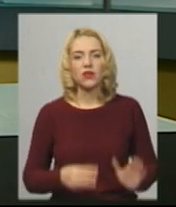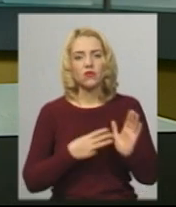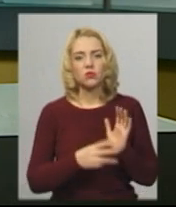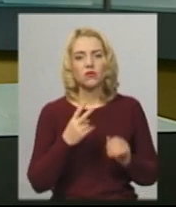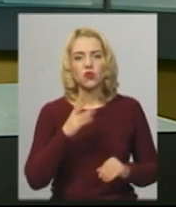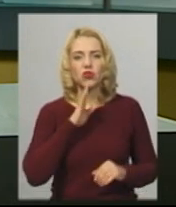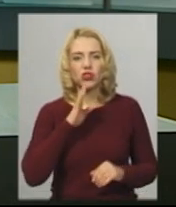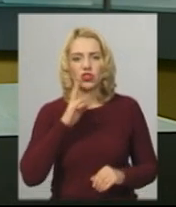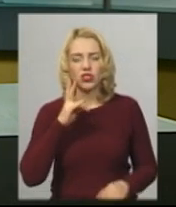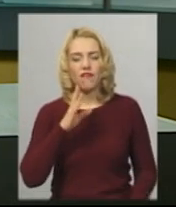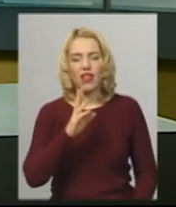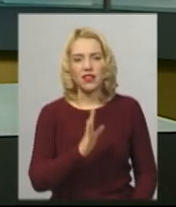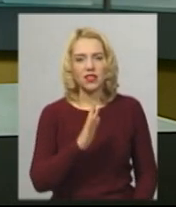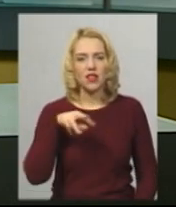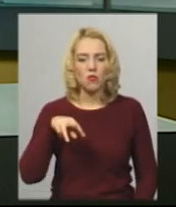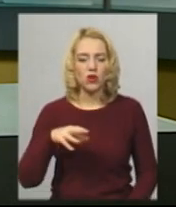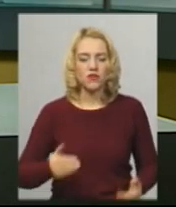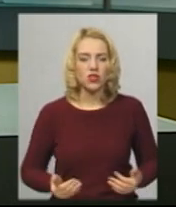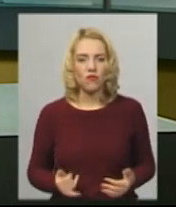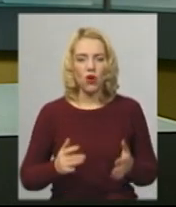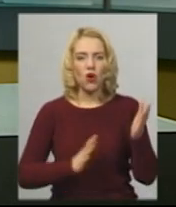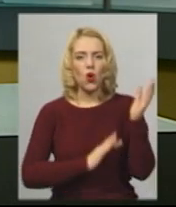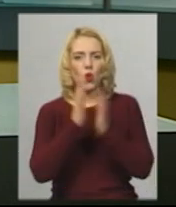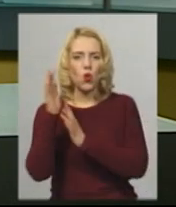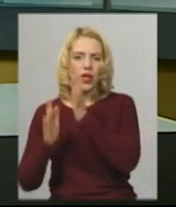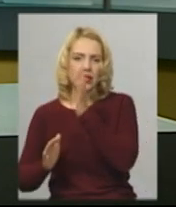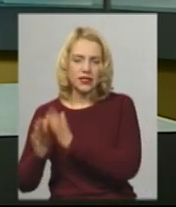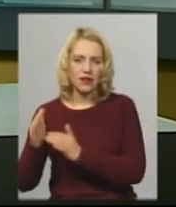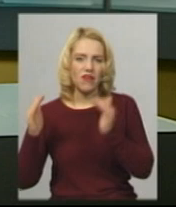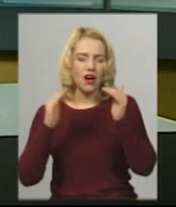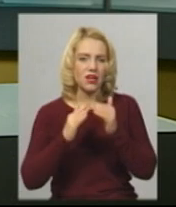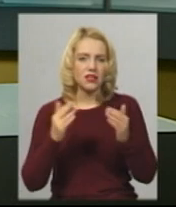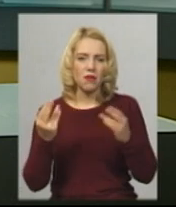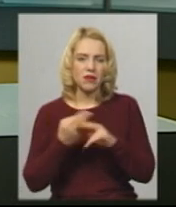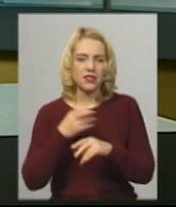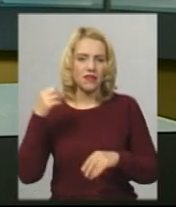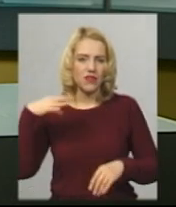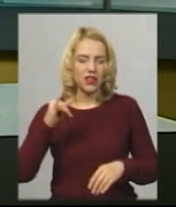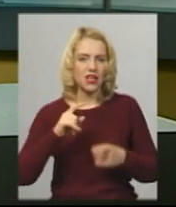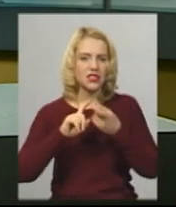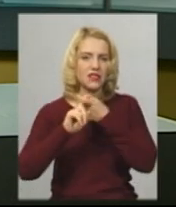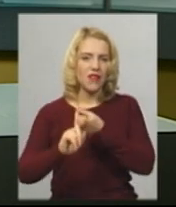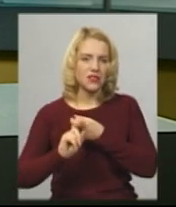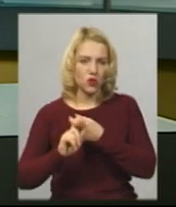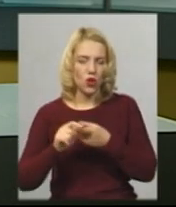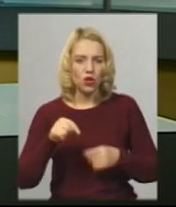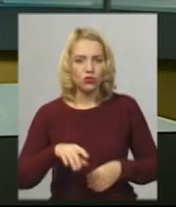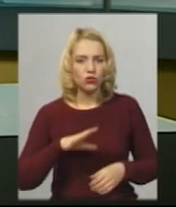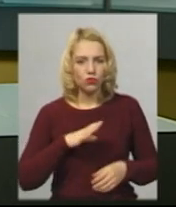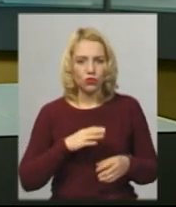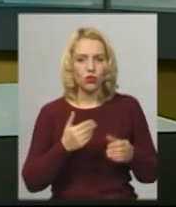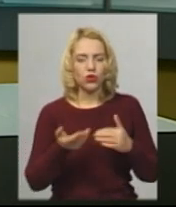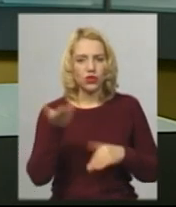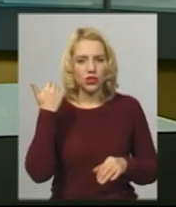82-річна Валентина Муравська живе в лісі, в хаті без світла і зв'язку. Колись тут був хутір «Гурмин», в якому налічувалося з